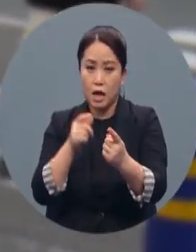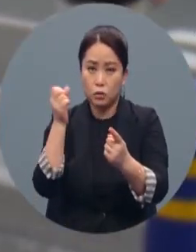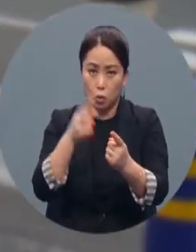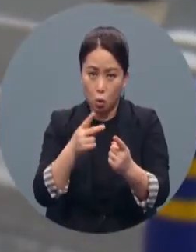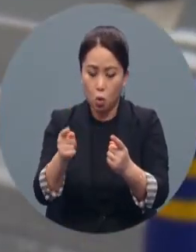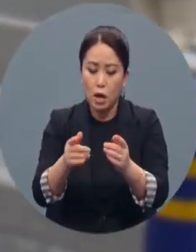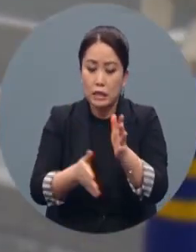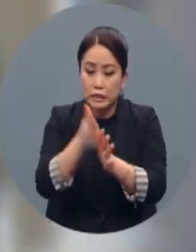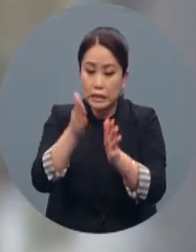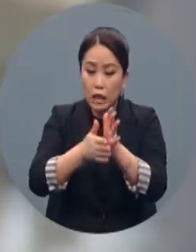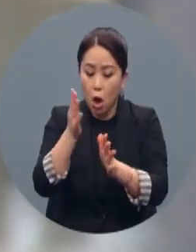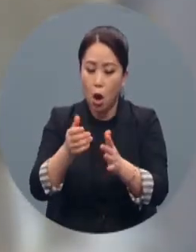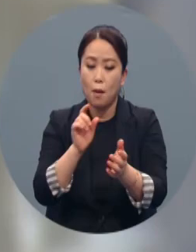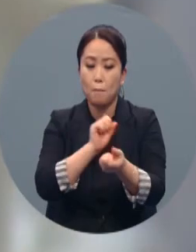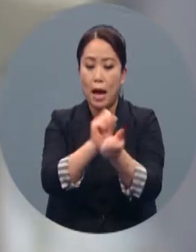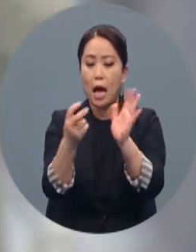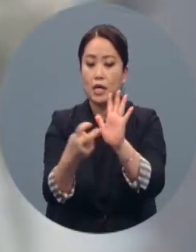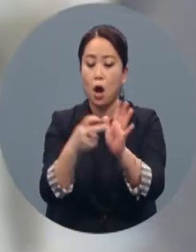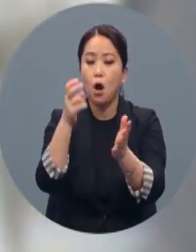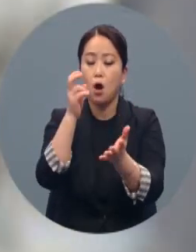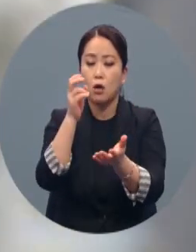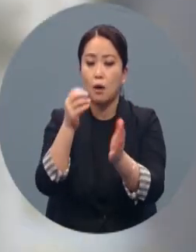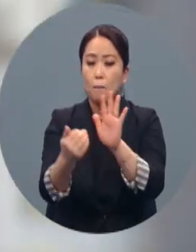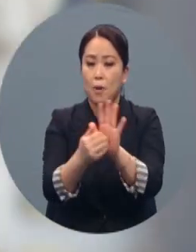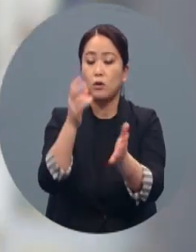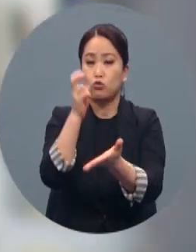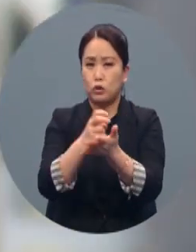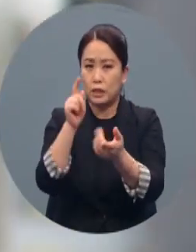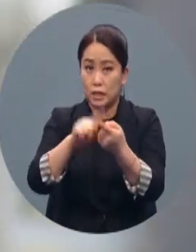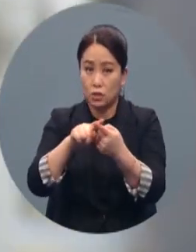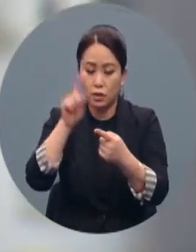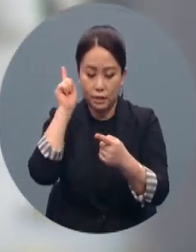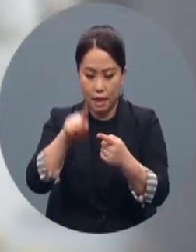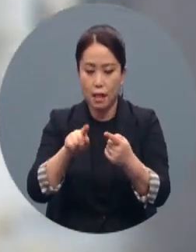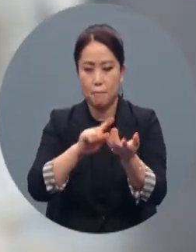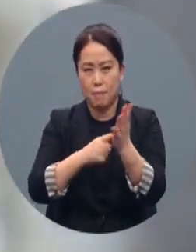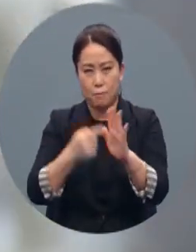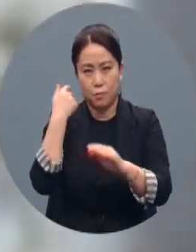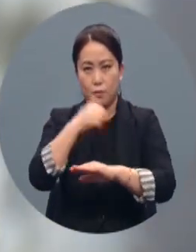방역수칙은 내일 발표될 예정입니다. MBC 뉴스 김윤아입니다.